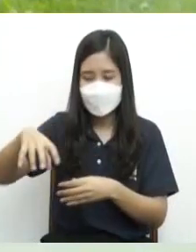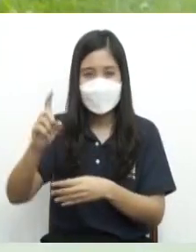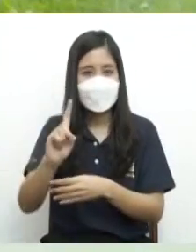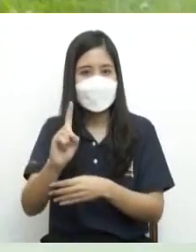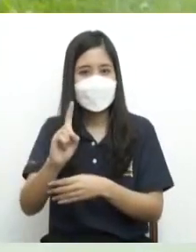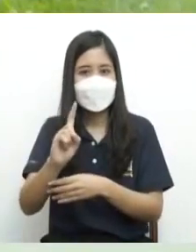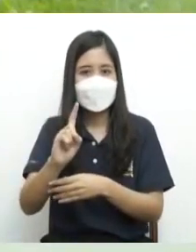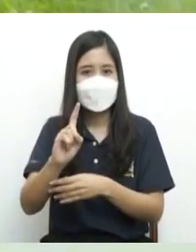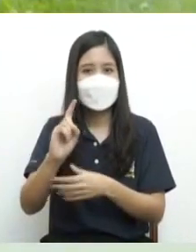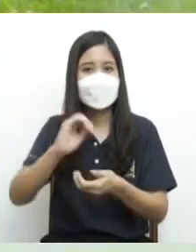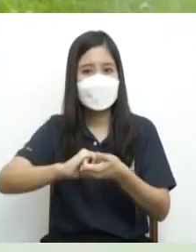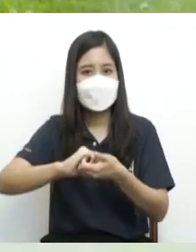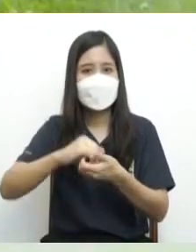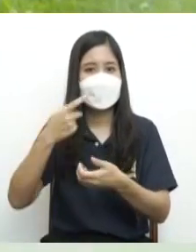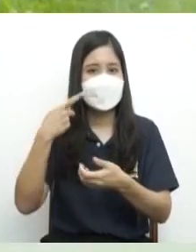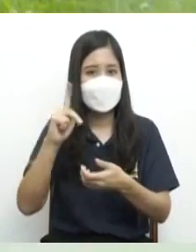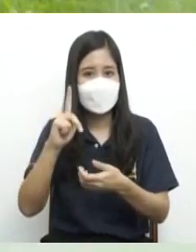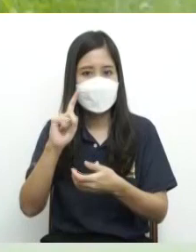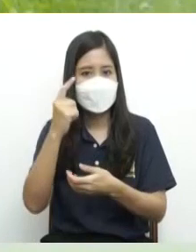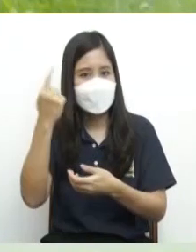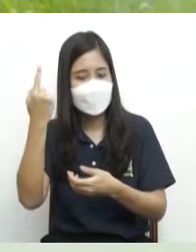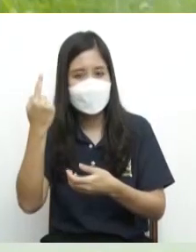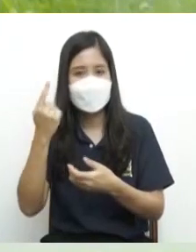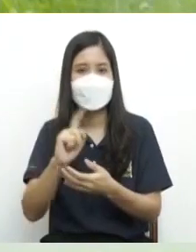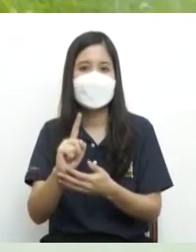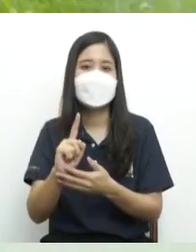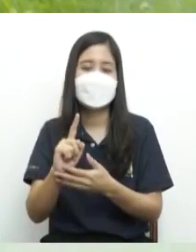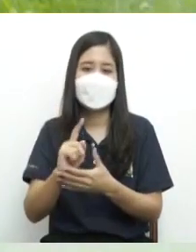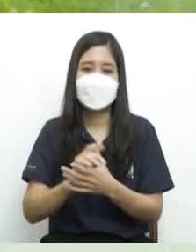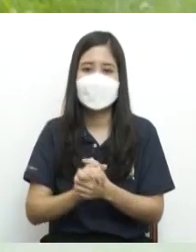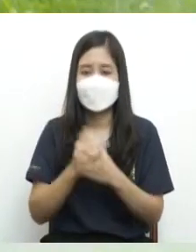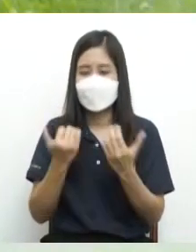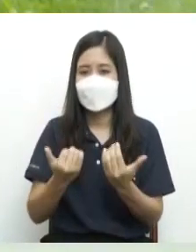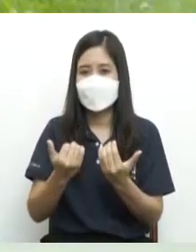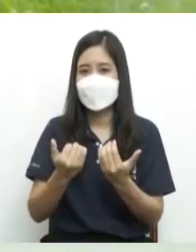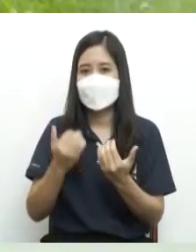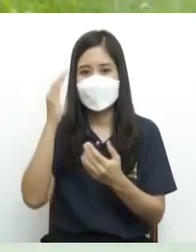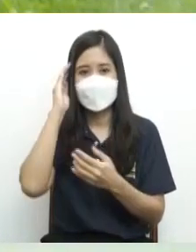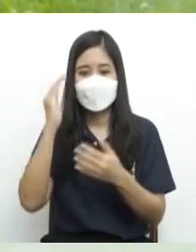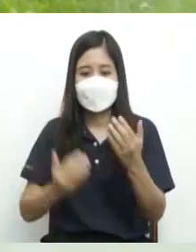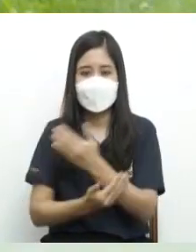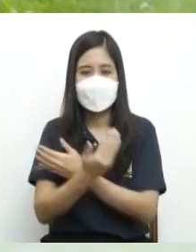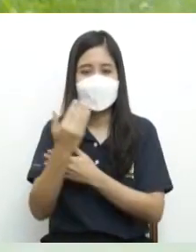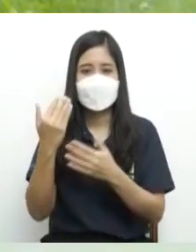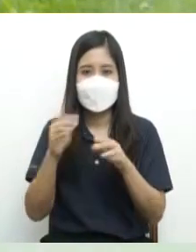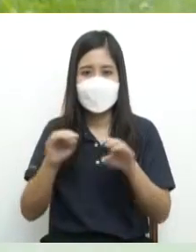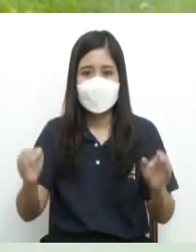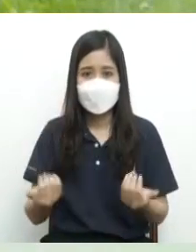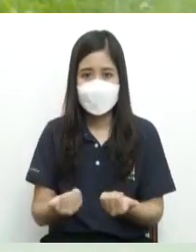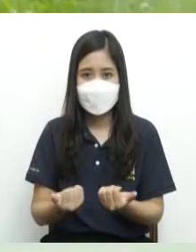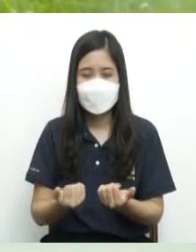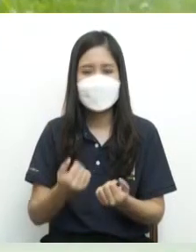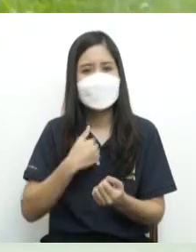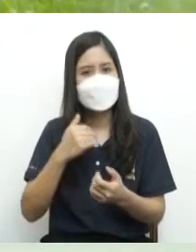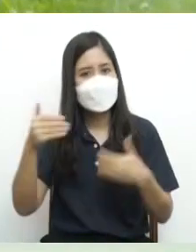ไม่ทำกิจกรรมที่เป็นประโยชน์สำหรับสมาชิกหรอกผมคิดว่าครูเราอาจจะเป็นโอกาสเพราะเราเป็นเจ้าของเวทีท่านก็คงมีอะไรมากิจ